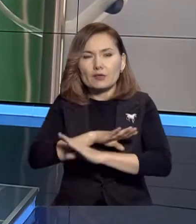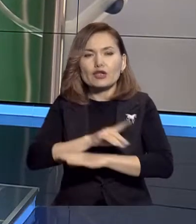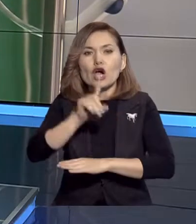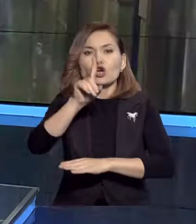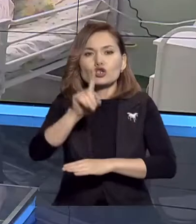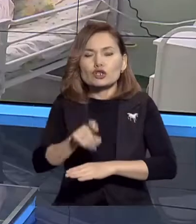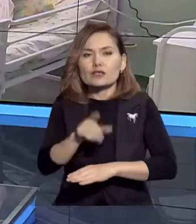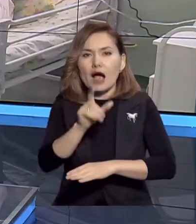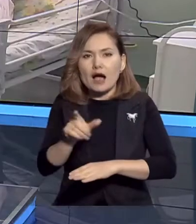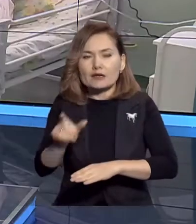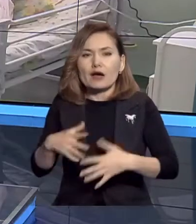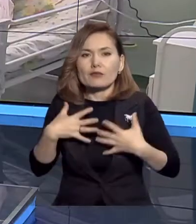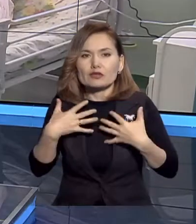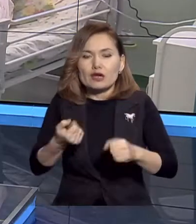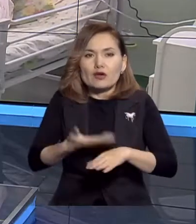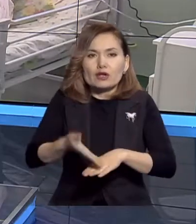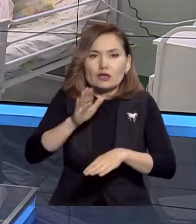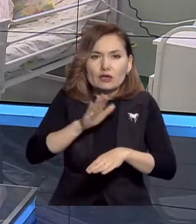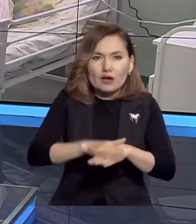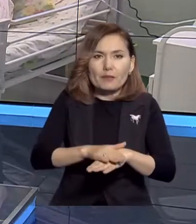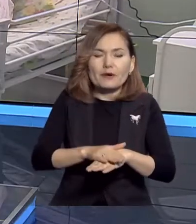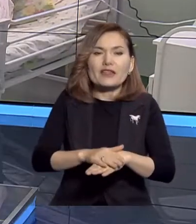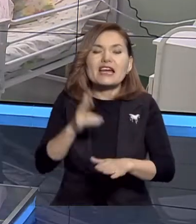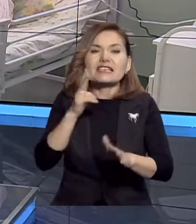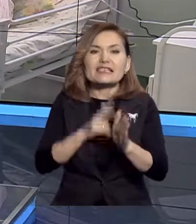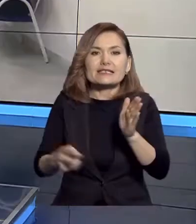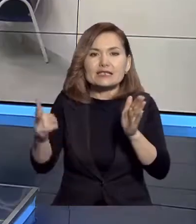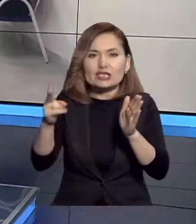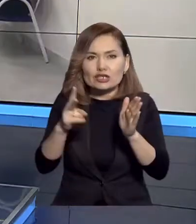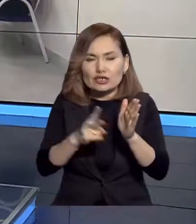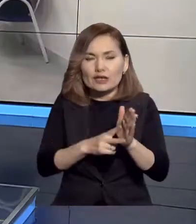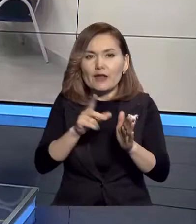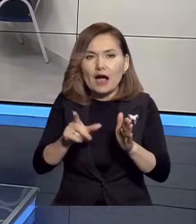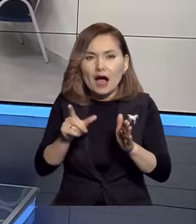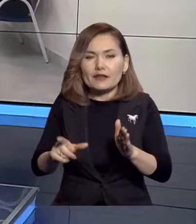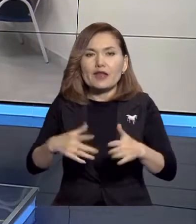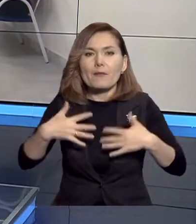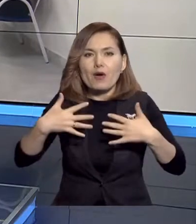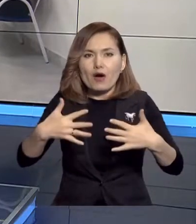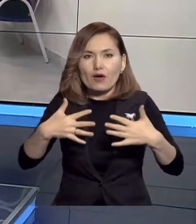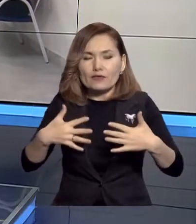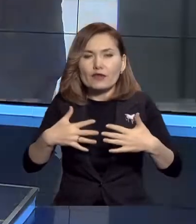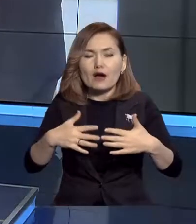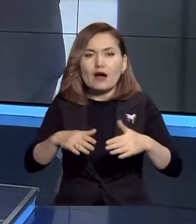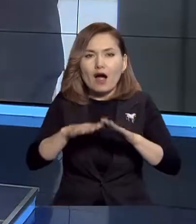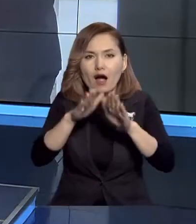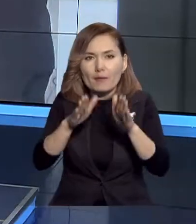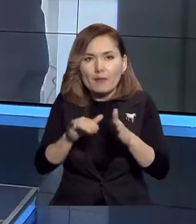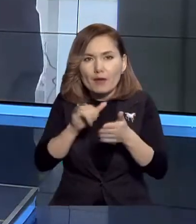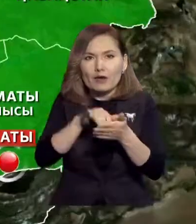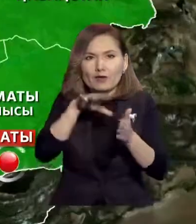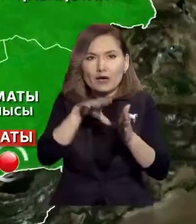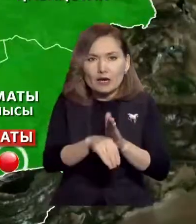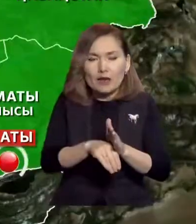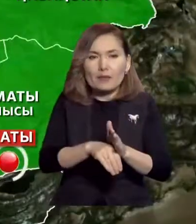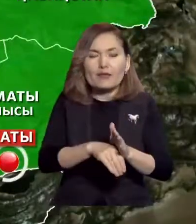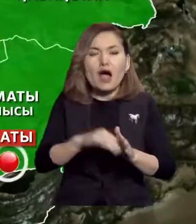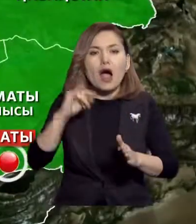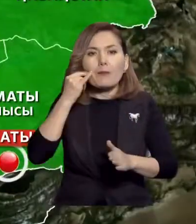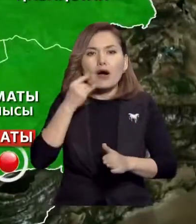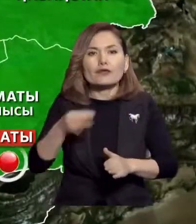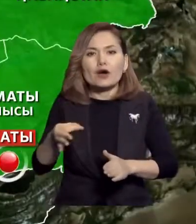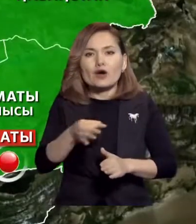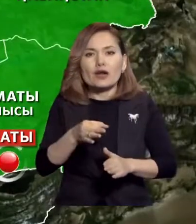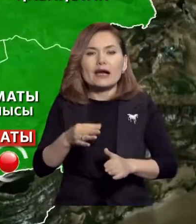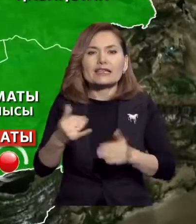адам өте ауыр жағдайда жатыр. Оның 87-сі өкпені жасанды желдету аппаратына қосылған. Өңірлер бойынша айтсақ, Павлодар облысы